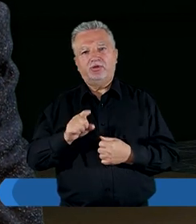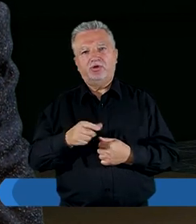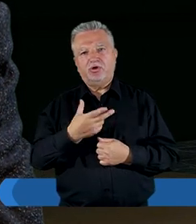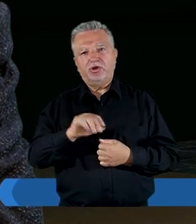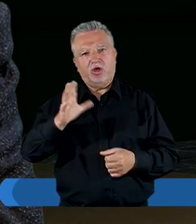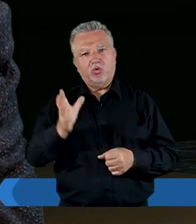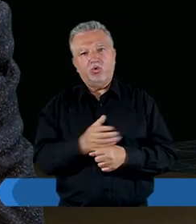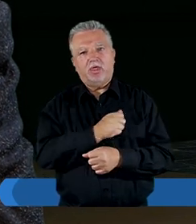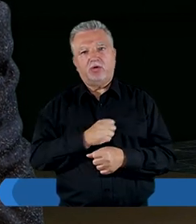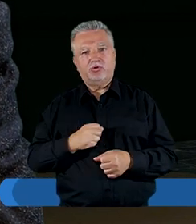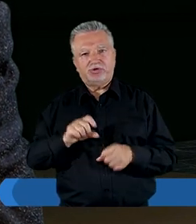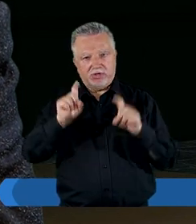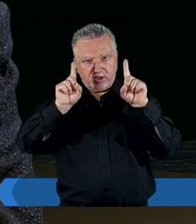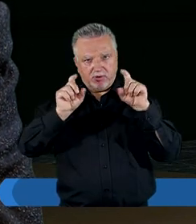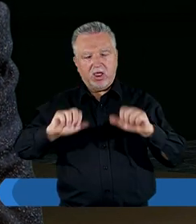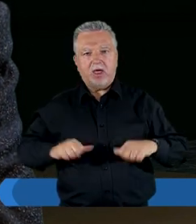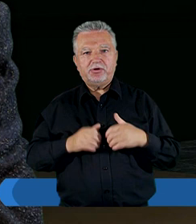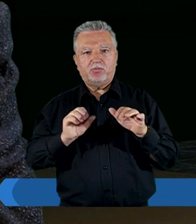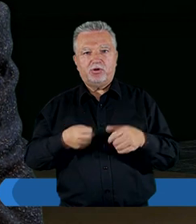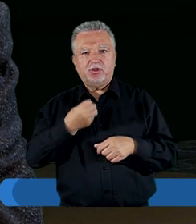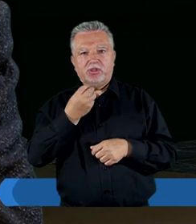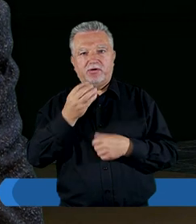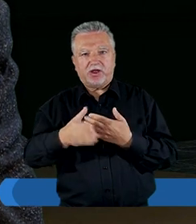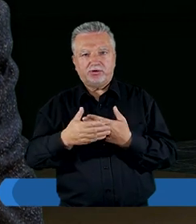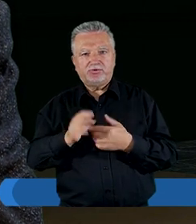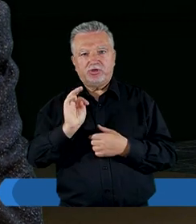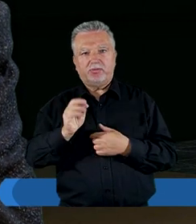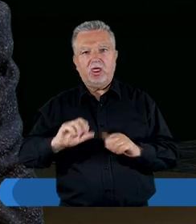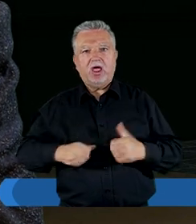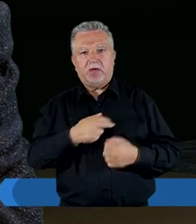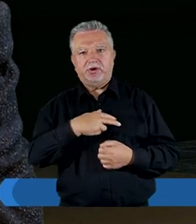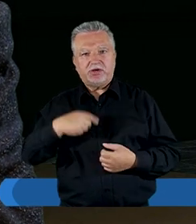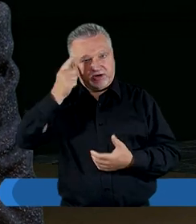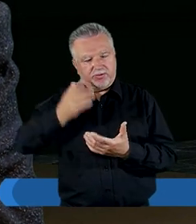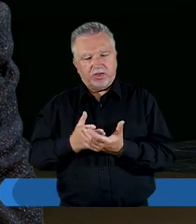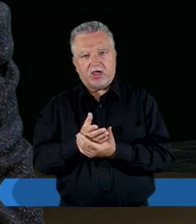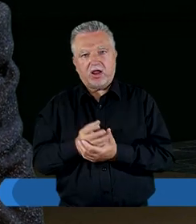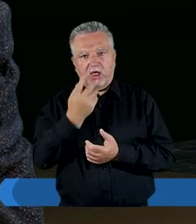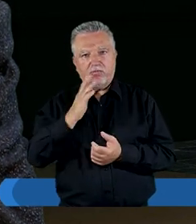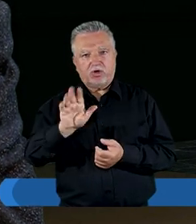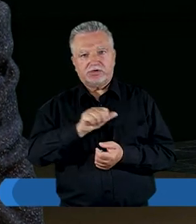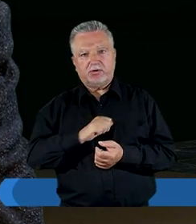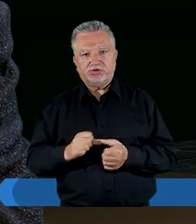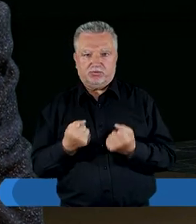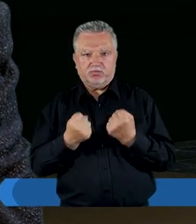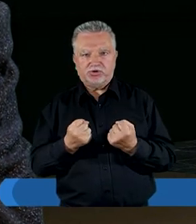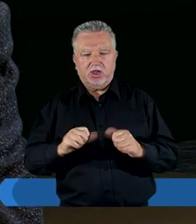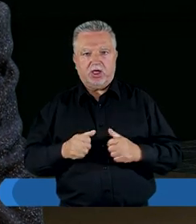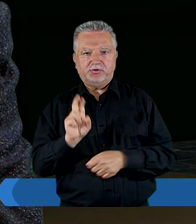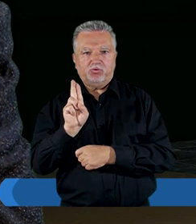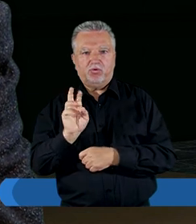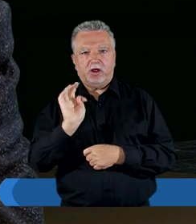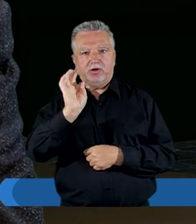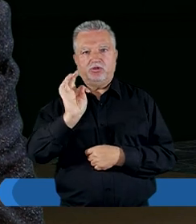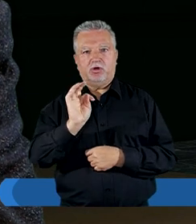jemu nie udało, abyśmy mogli wytrwać przy Tobie, aby nasza wiara okazała się na tyle mocna, abyśmy mogli Ci ufać,